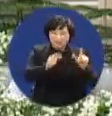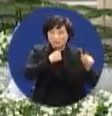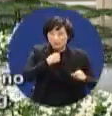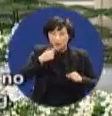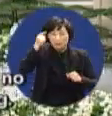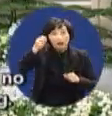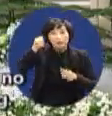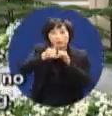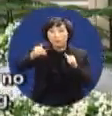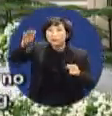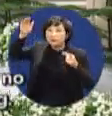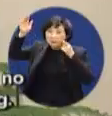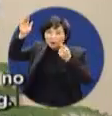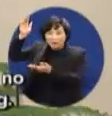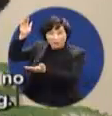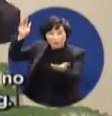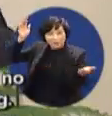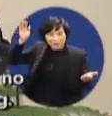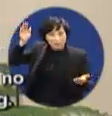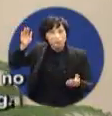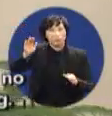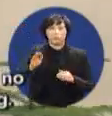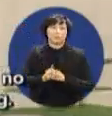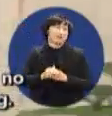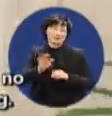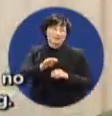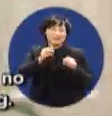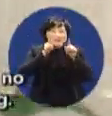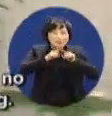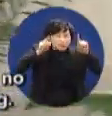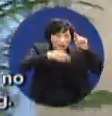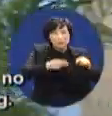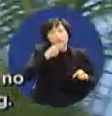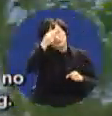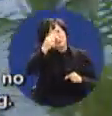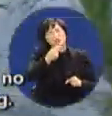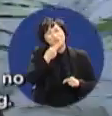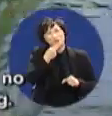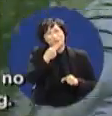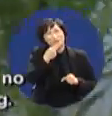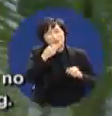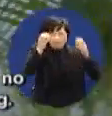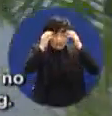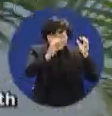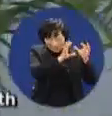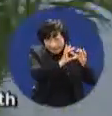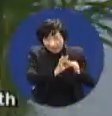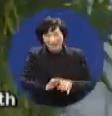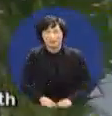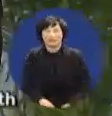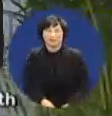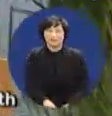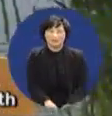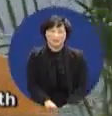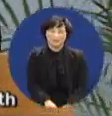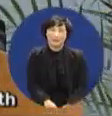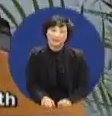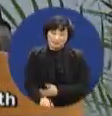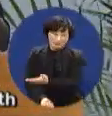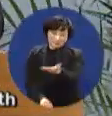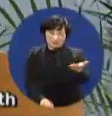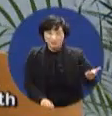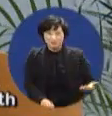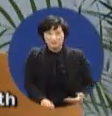들어보세요. 예, 지옥 술 없어요. 그냥 고통만 있어요. 고통만. 그러니까